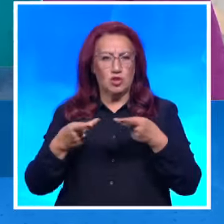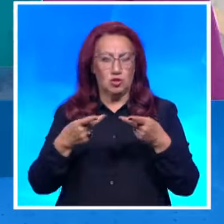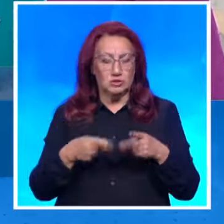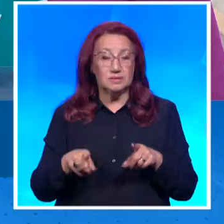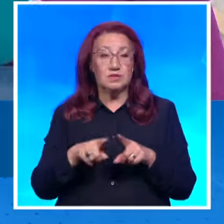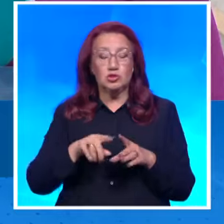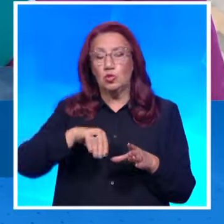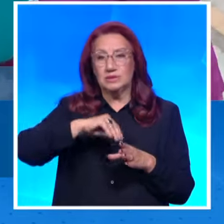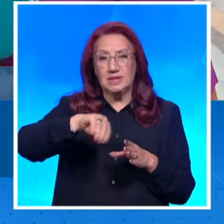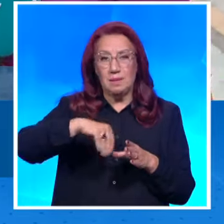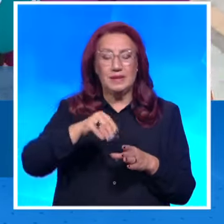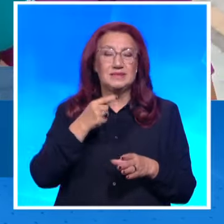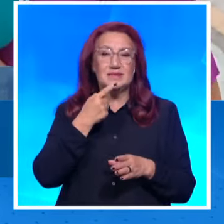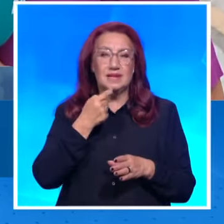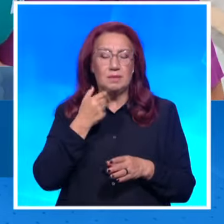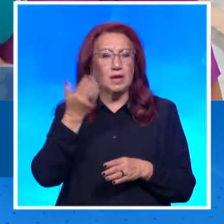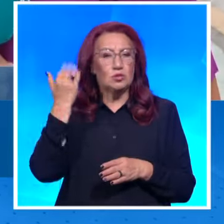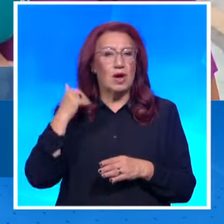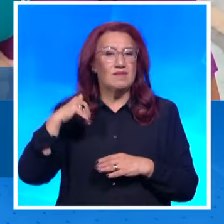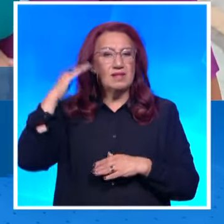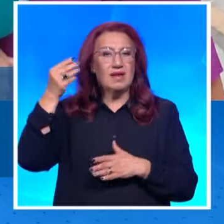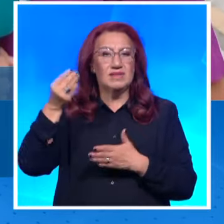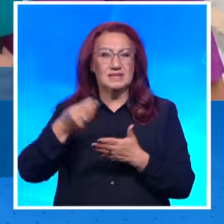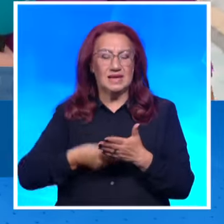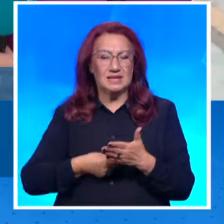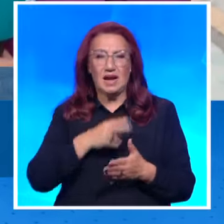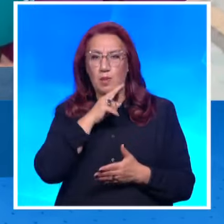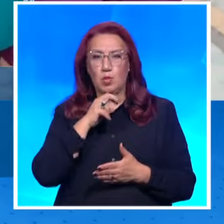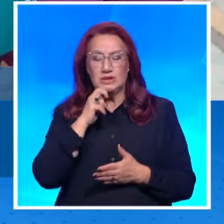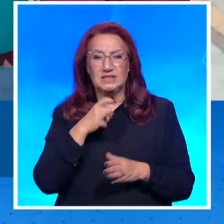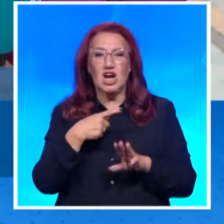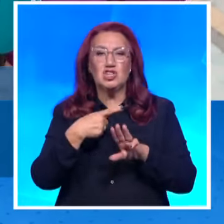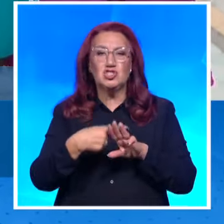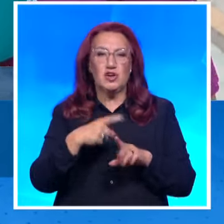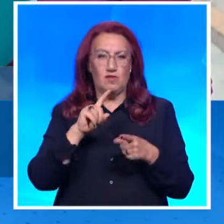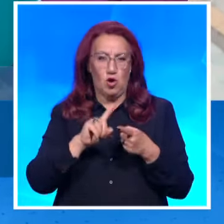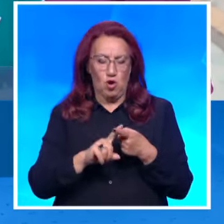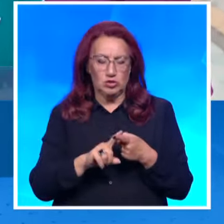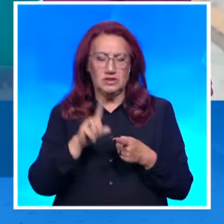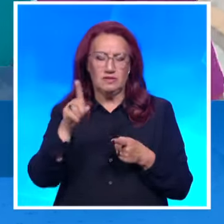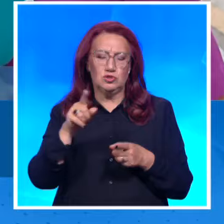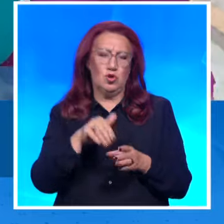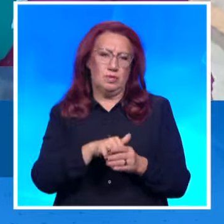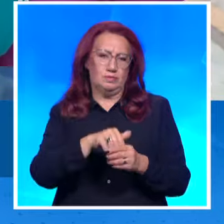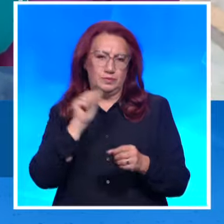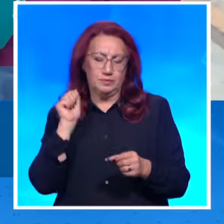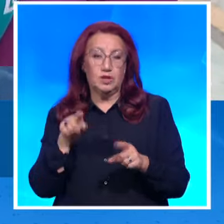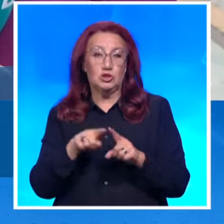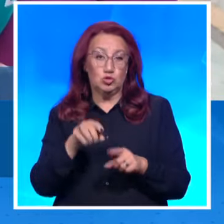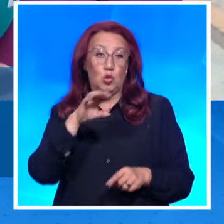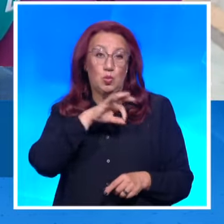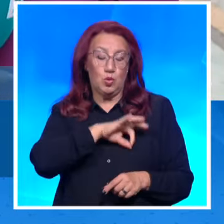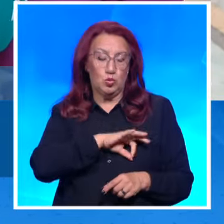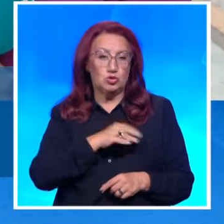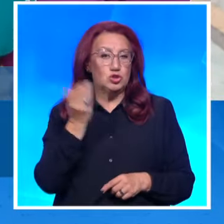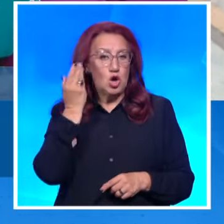и името на тогавашния главен секретар на МВР Живко Коцев, който освен че се раздели с поста си, също получи обвинение.